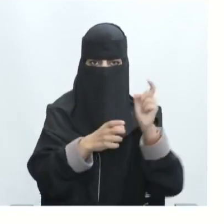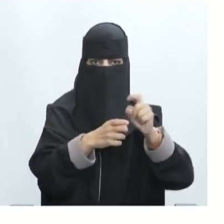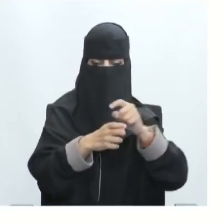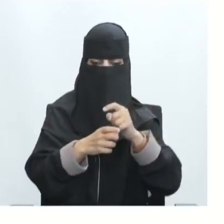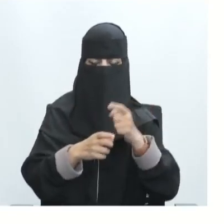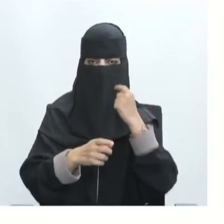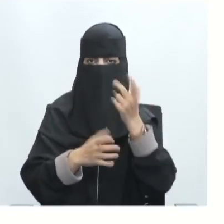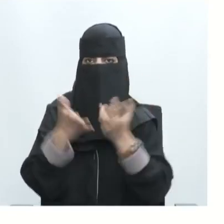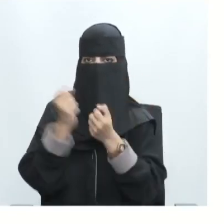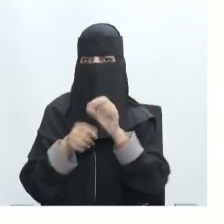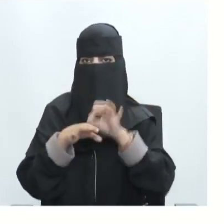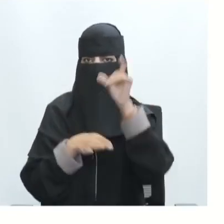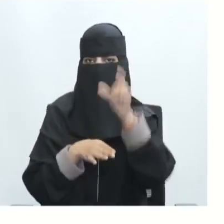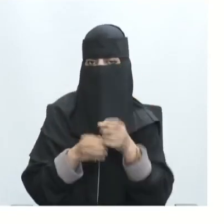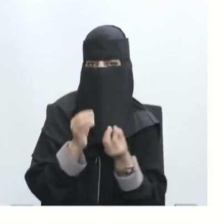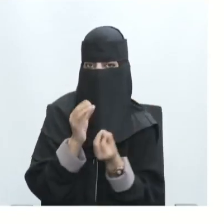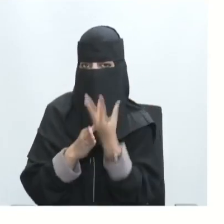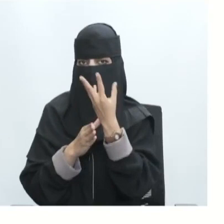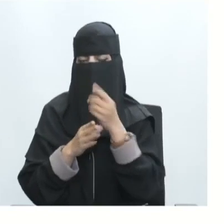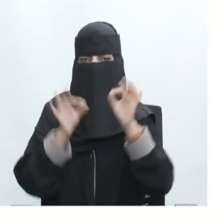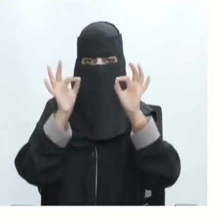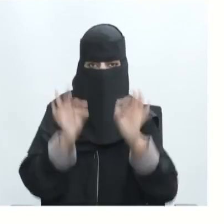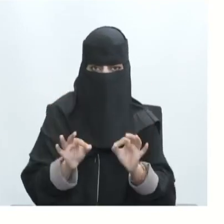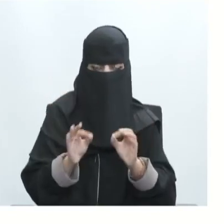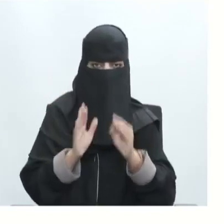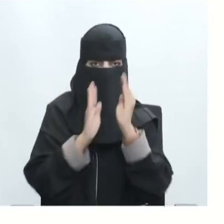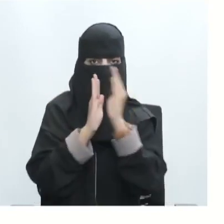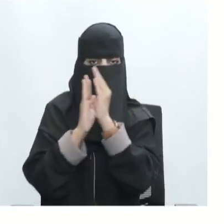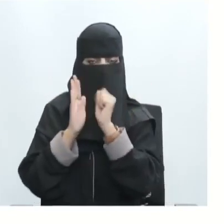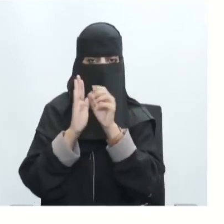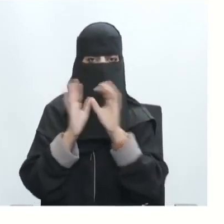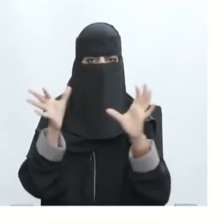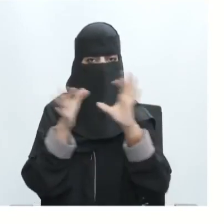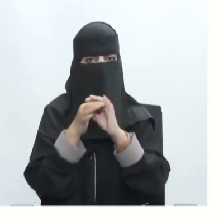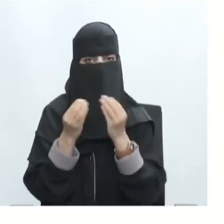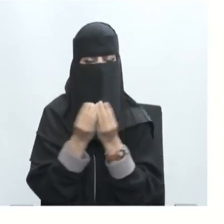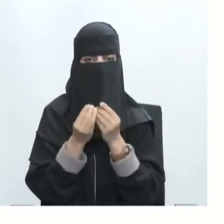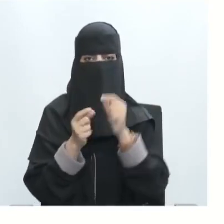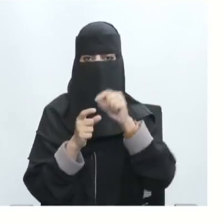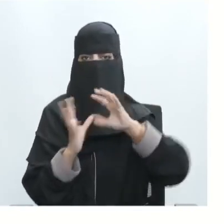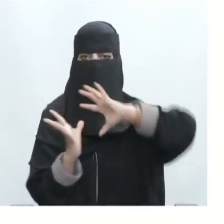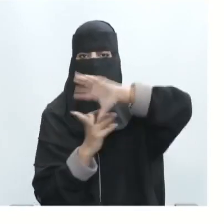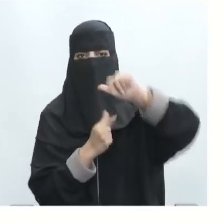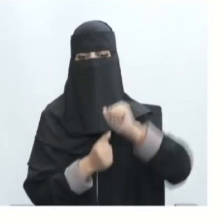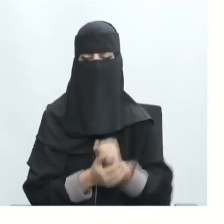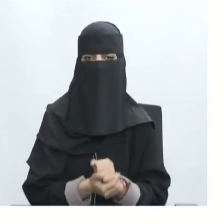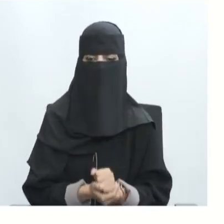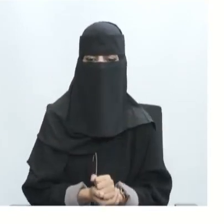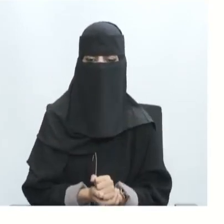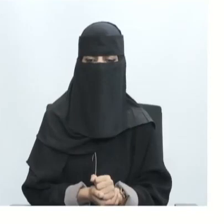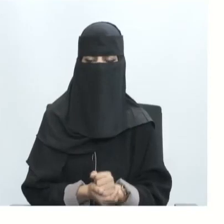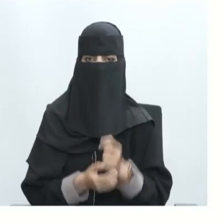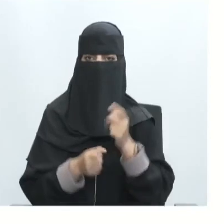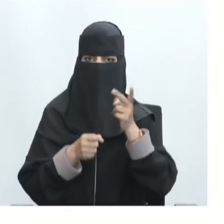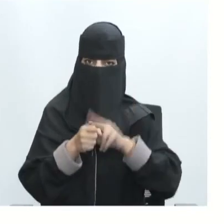حاجه الانسان الى انشاء منطق ومناهج في علاقته بالعالم اعيد بعد